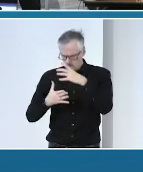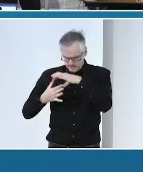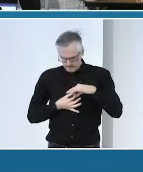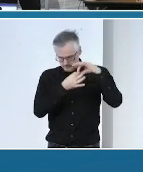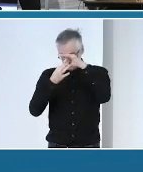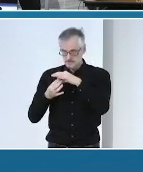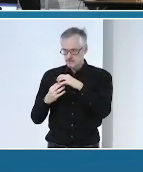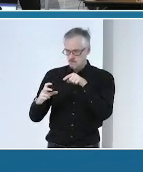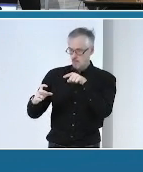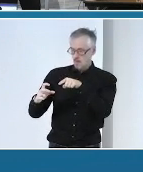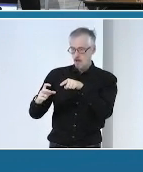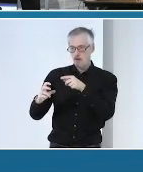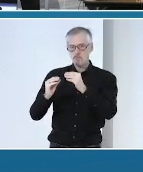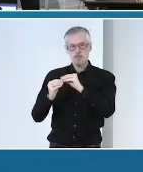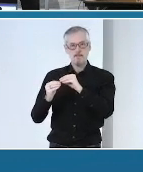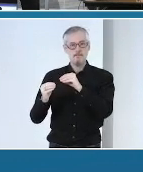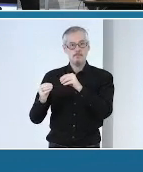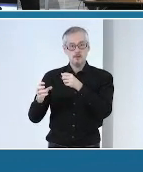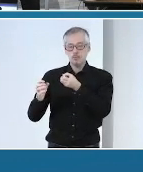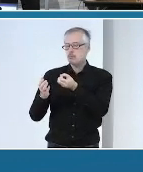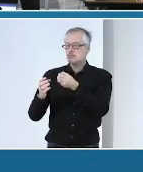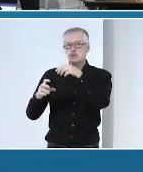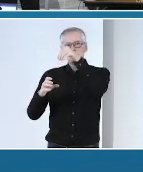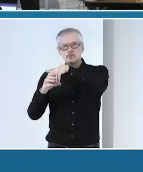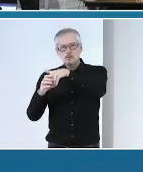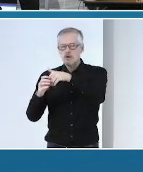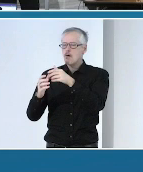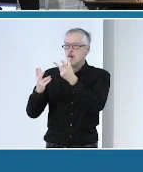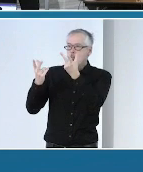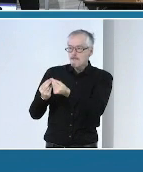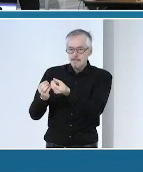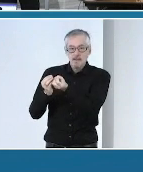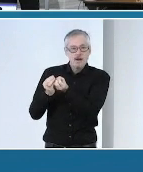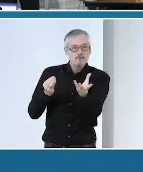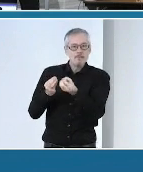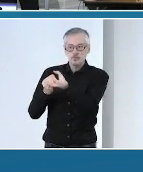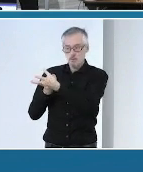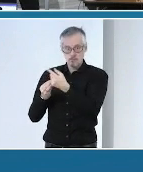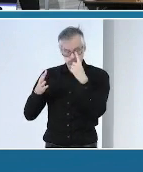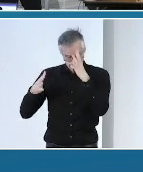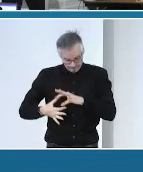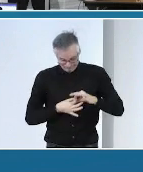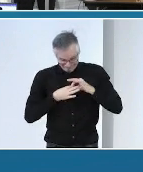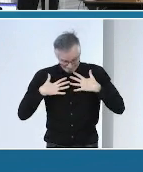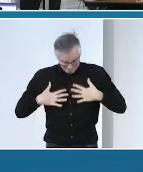système vestibulaire et l'information vestibulaire concernent tout notre corps.